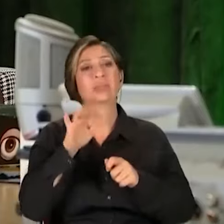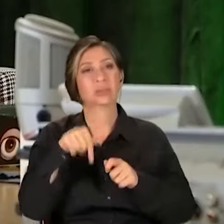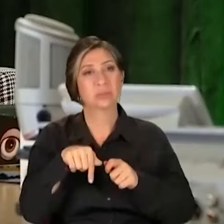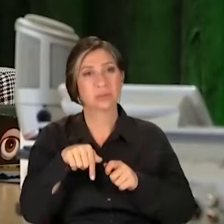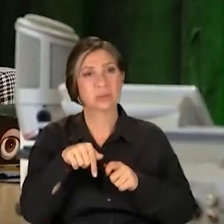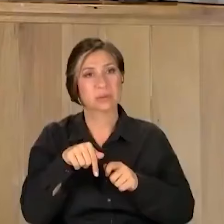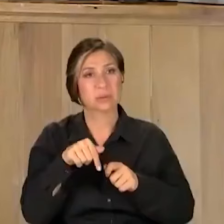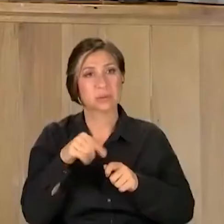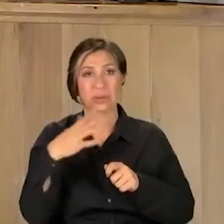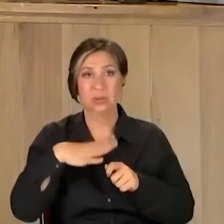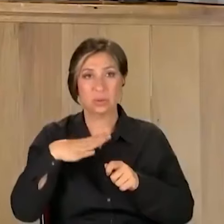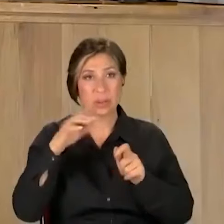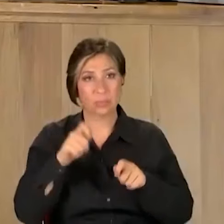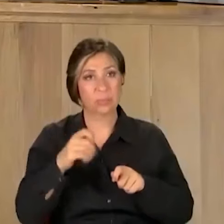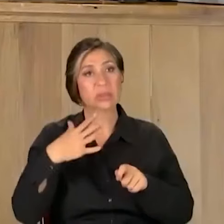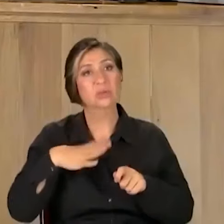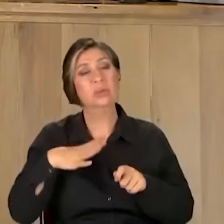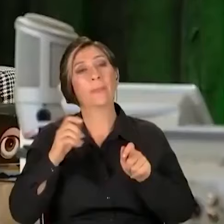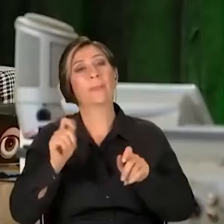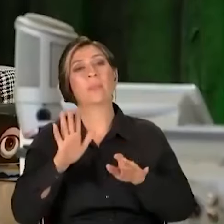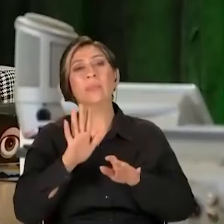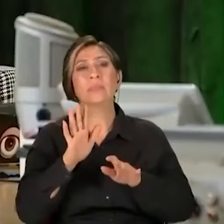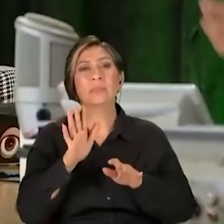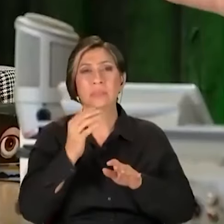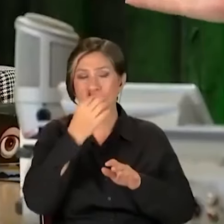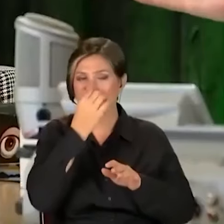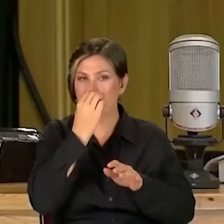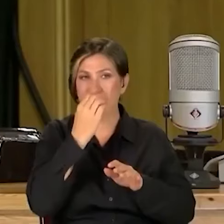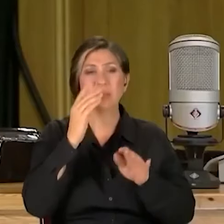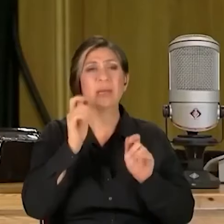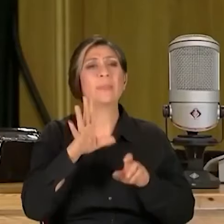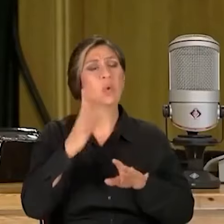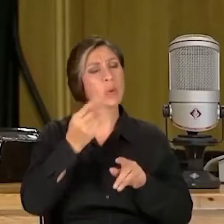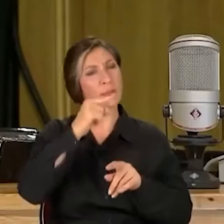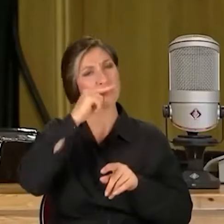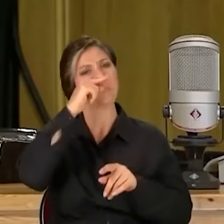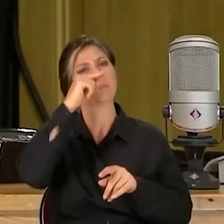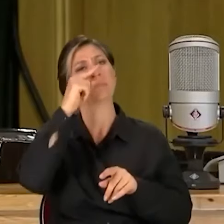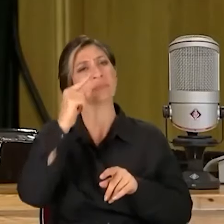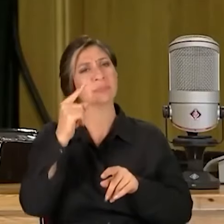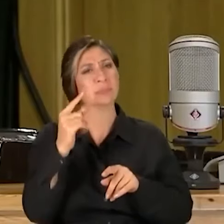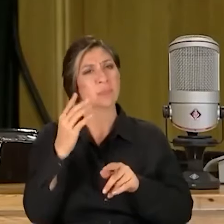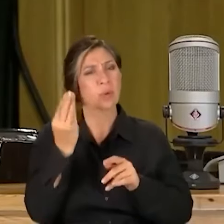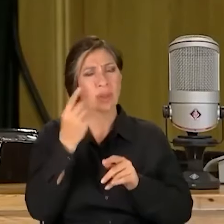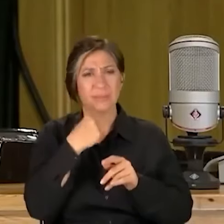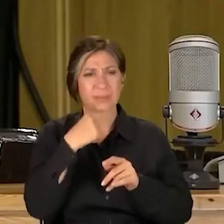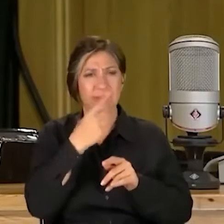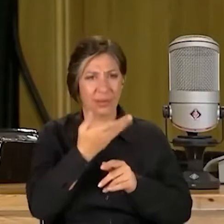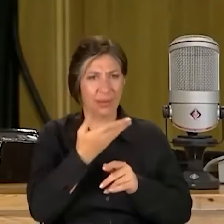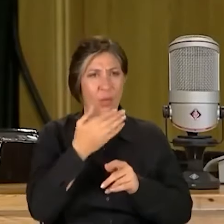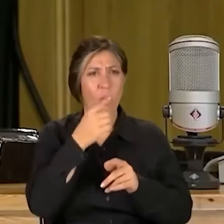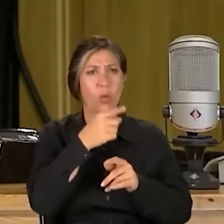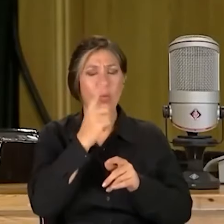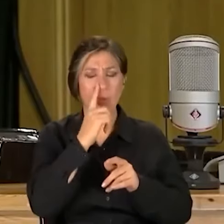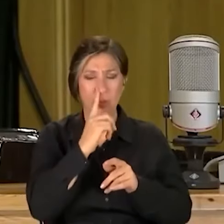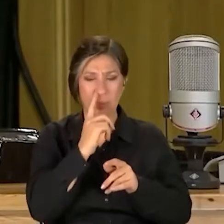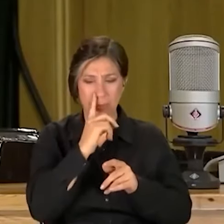şimdi. Şimdi istiyorsanız yaparım, istiyorsanız yapma. Ya, hayır, yapmaz. O kadar cool, o kadar tatlıydı ki ve